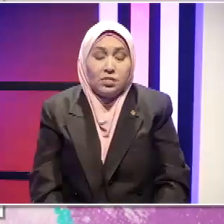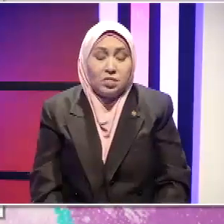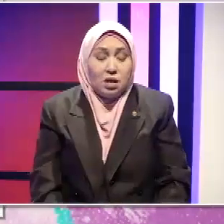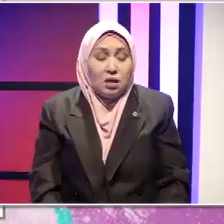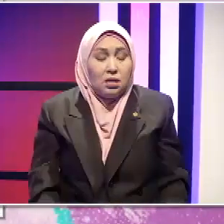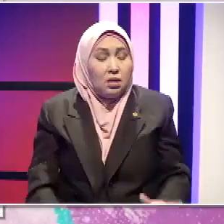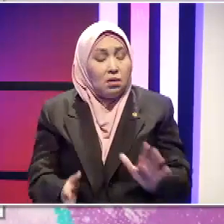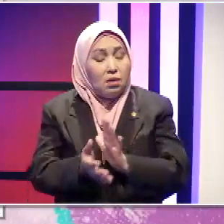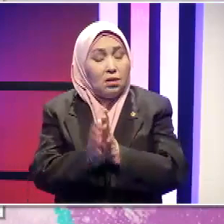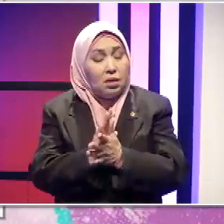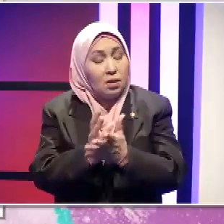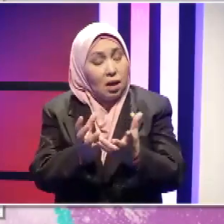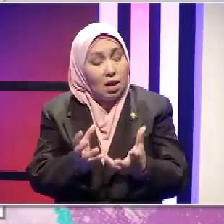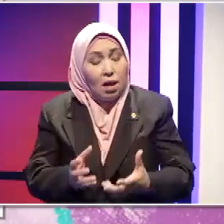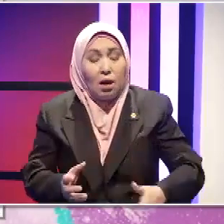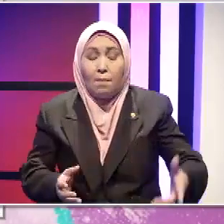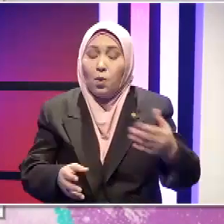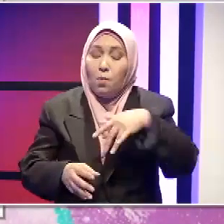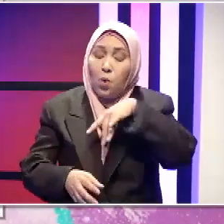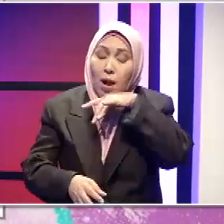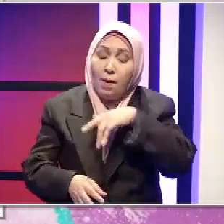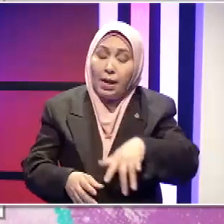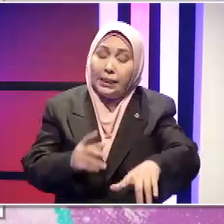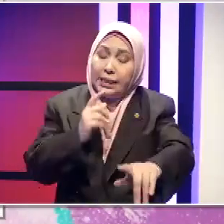size by roel bernama